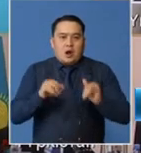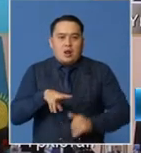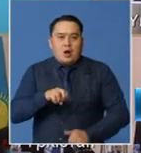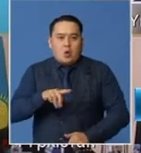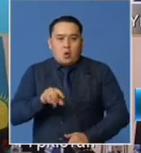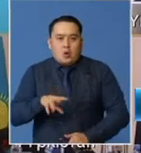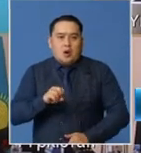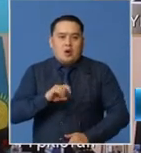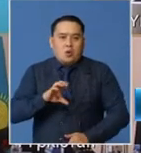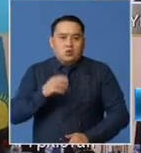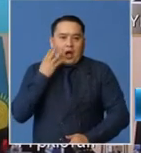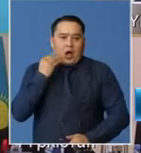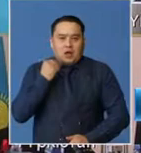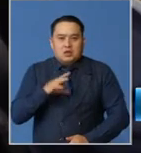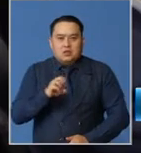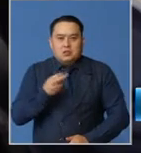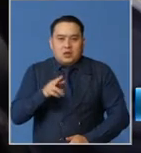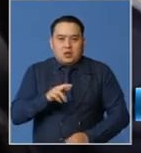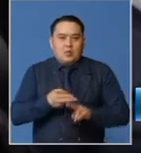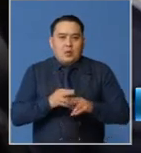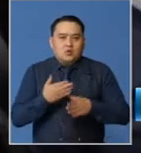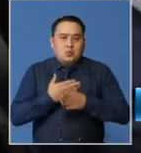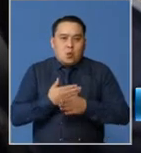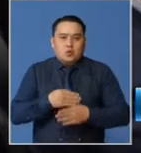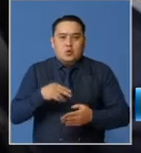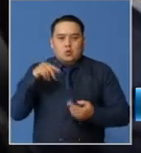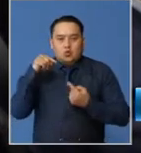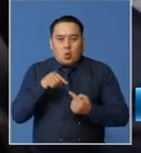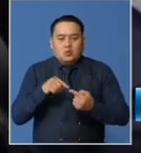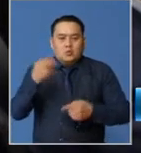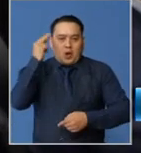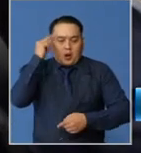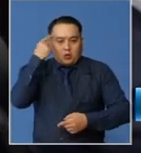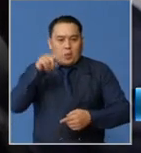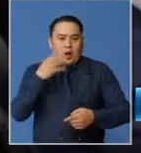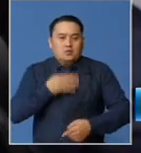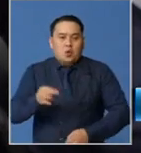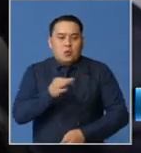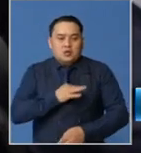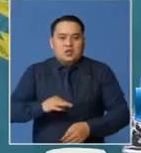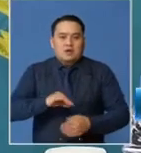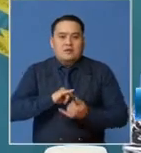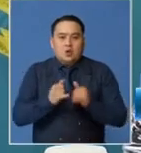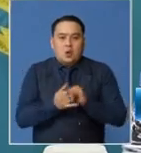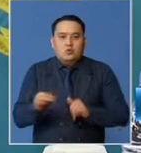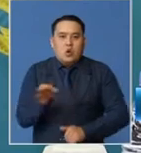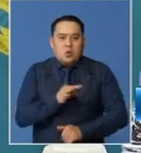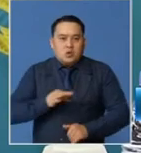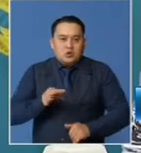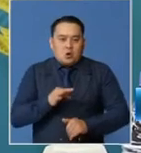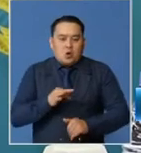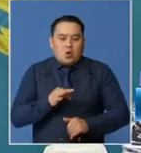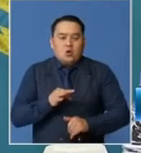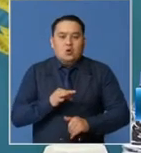Алаколя, Харгоса, Алматы и Каспия. Благодаря четко продуманной работе акимов Алматинской и Восточно-Казахстанского областей,